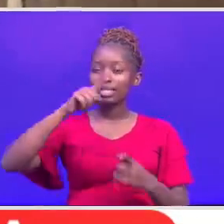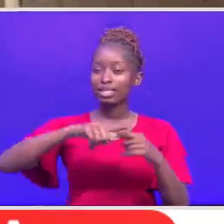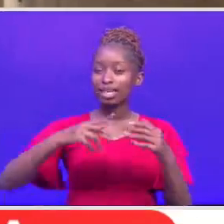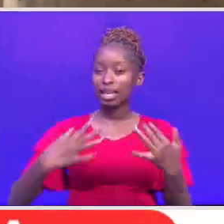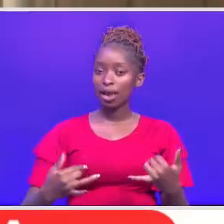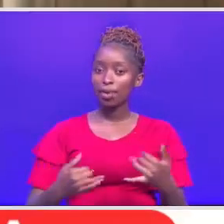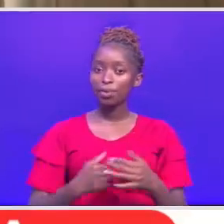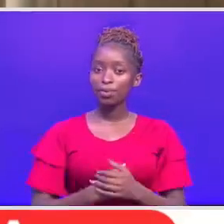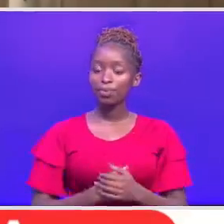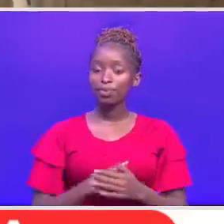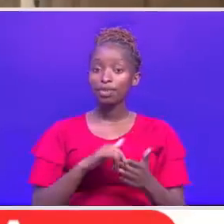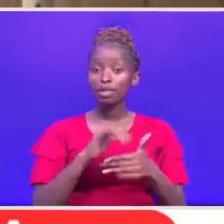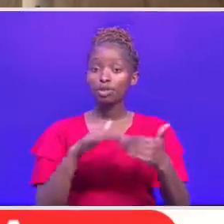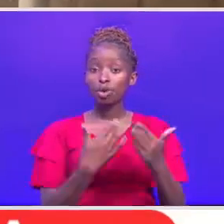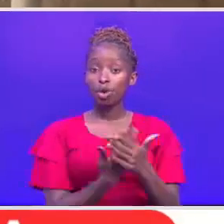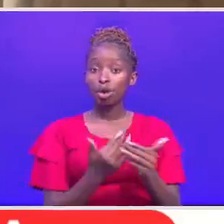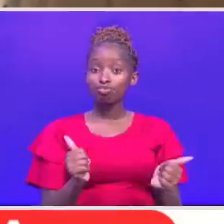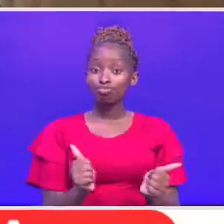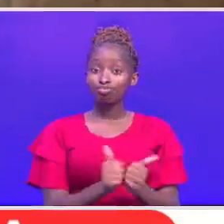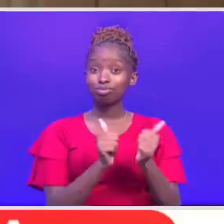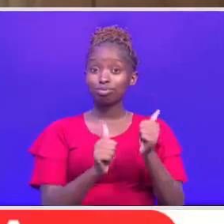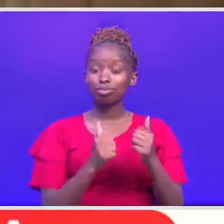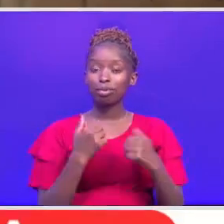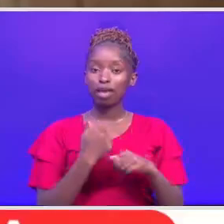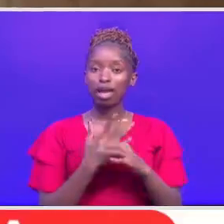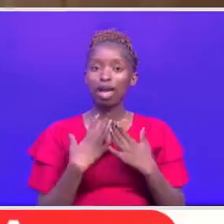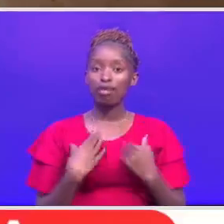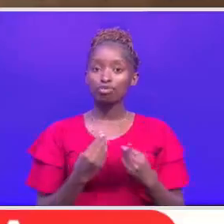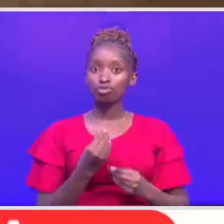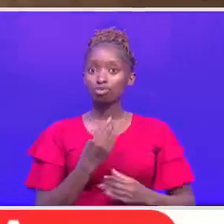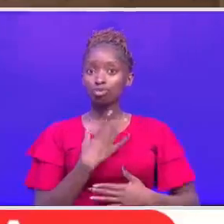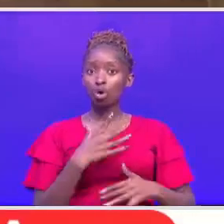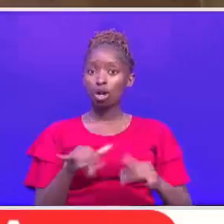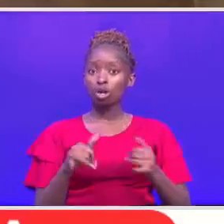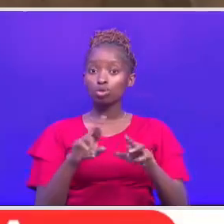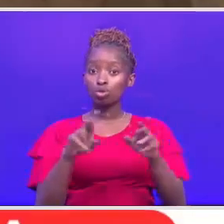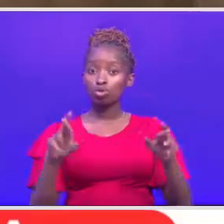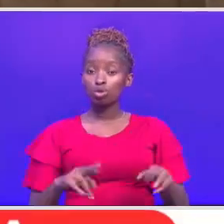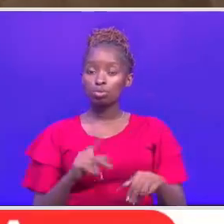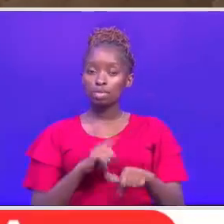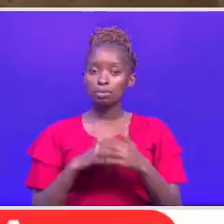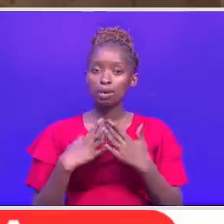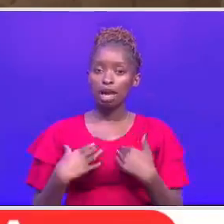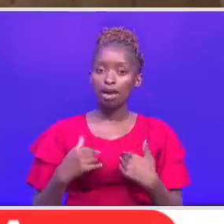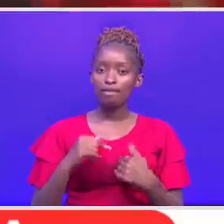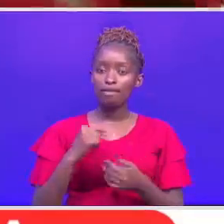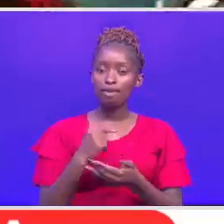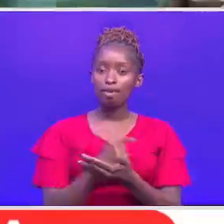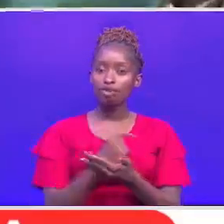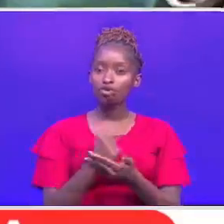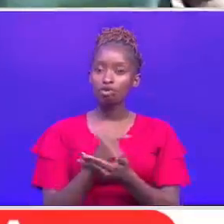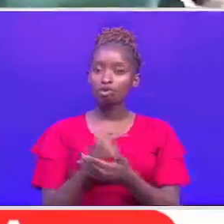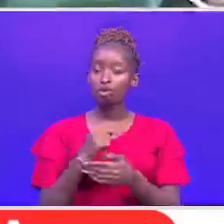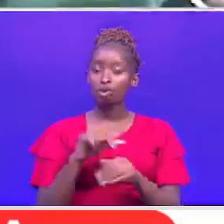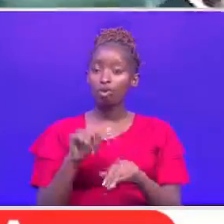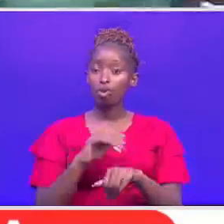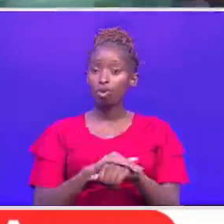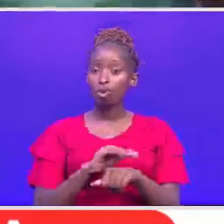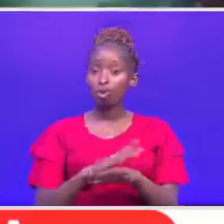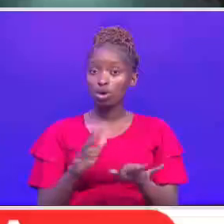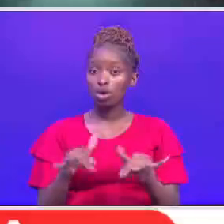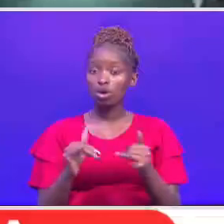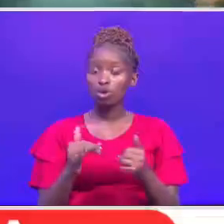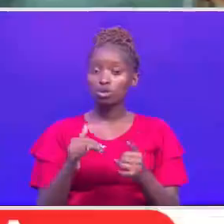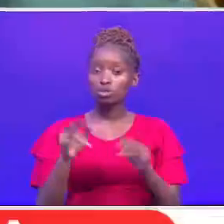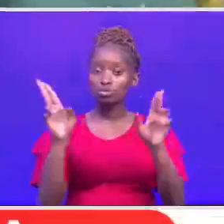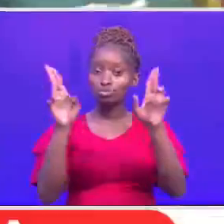la Shakahola liligonga vichwa vya habari mwaka jana wakati kiongozi wa kanisa la Good News International Paul Mackenzie